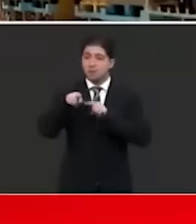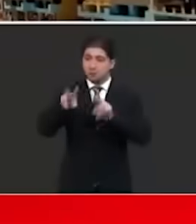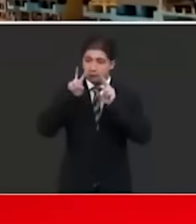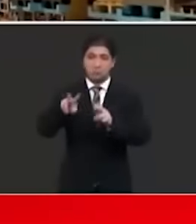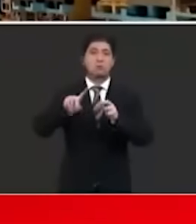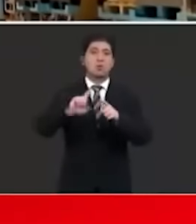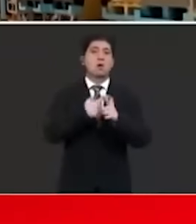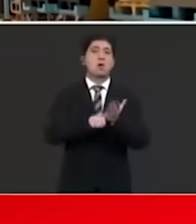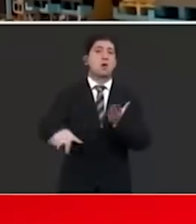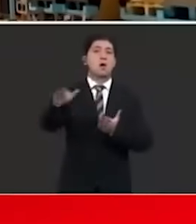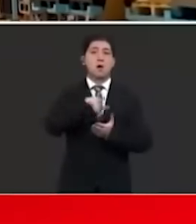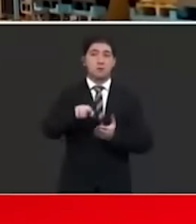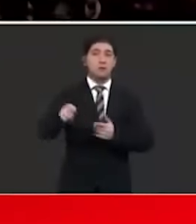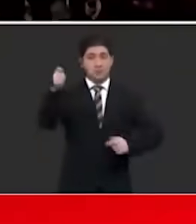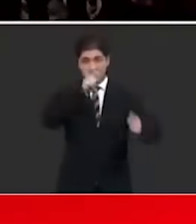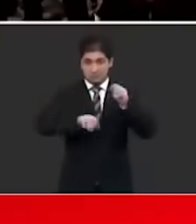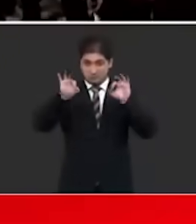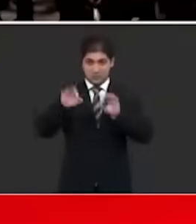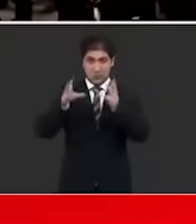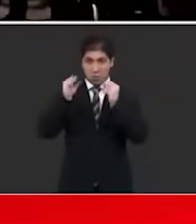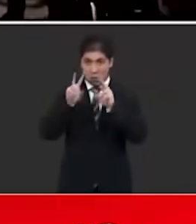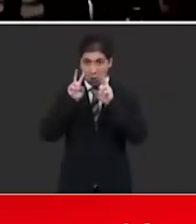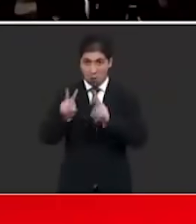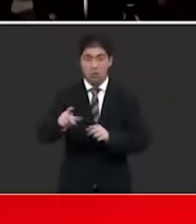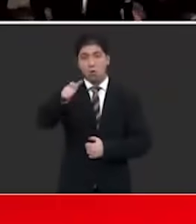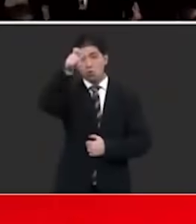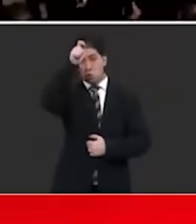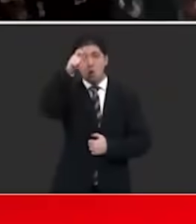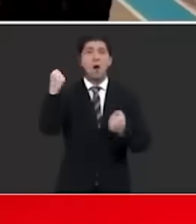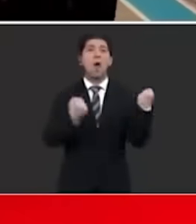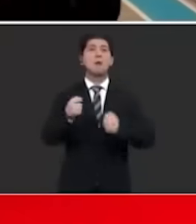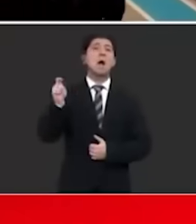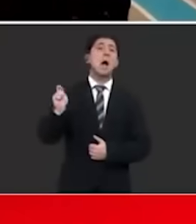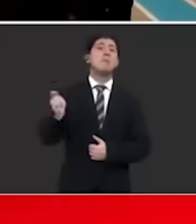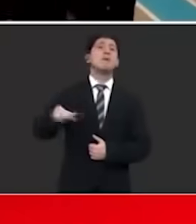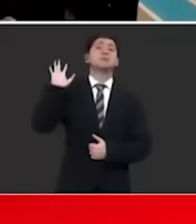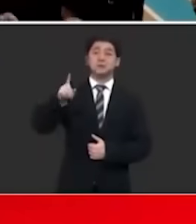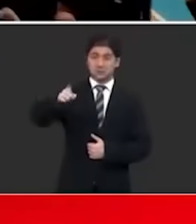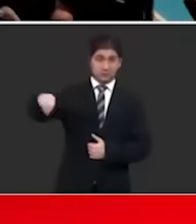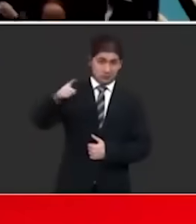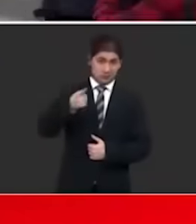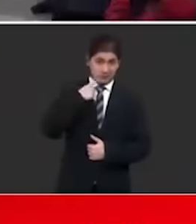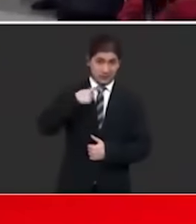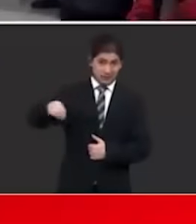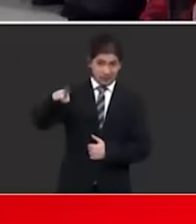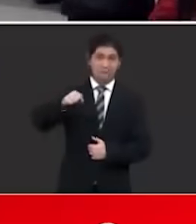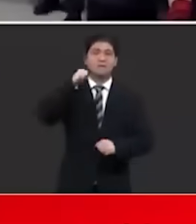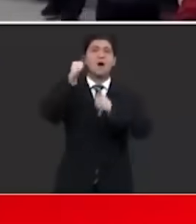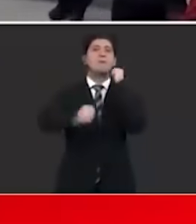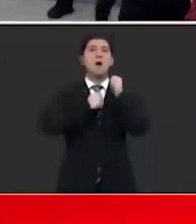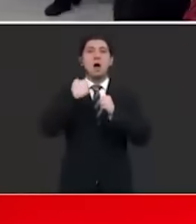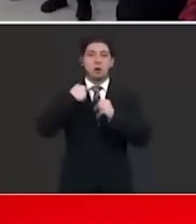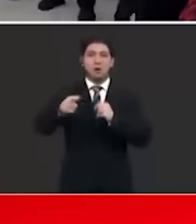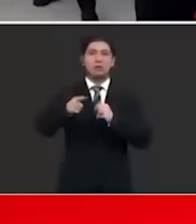projenin hayata geçmesiyle Türk araba yapamaz diyenleri, fabrikada üretim